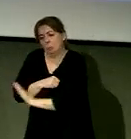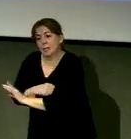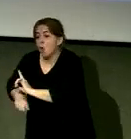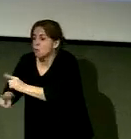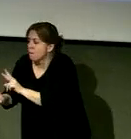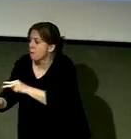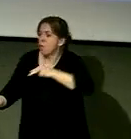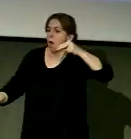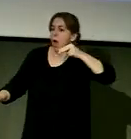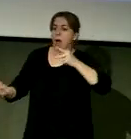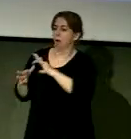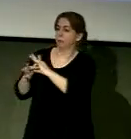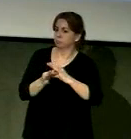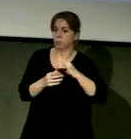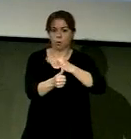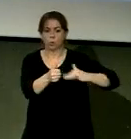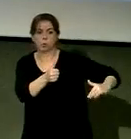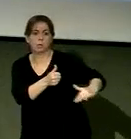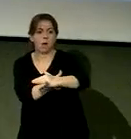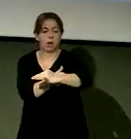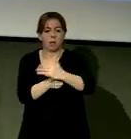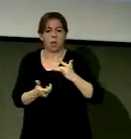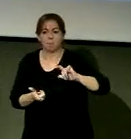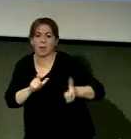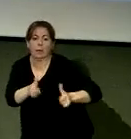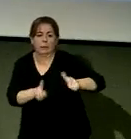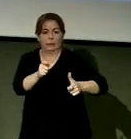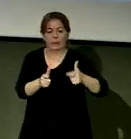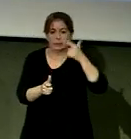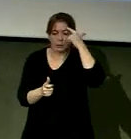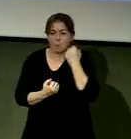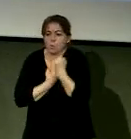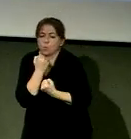questions sociales qui s'ajoutent à la précarité et à la détresse psychique.